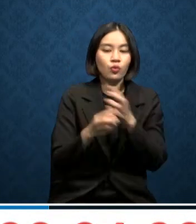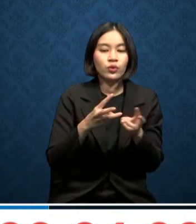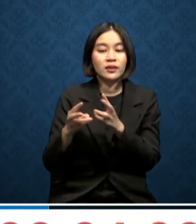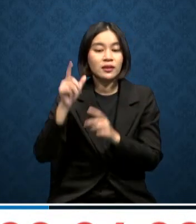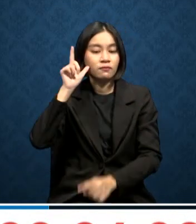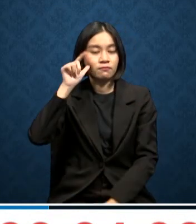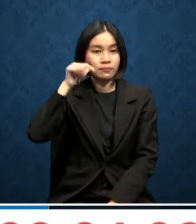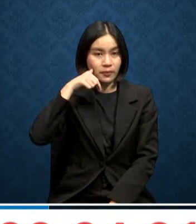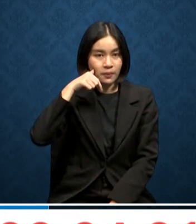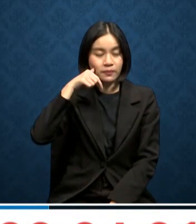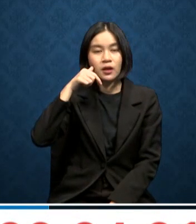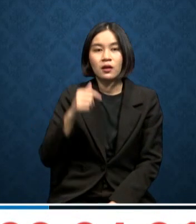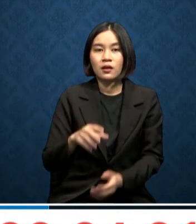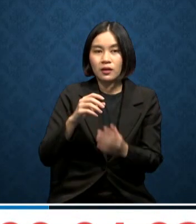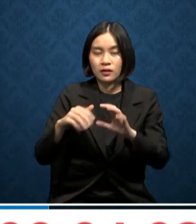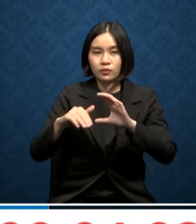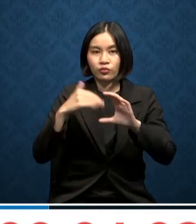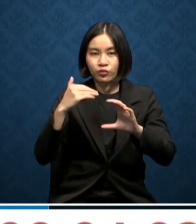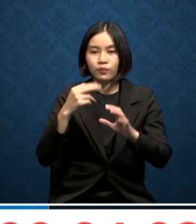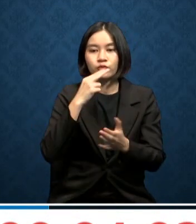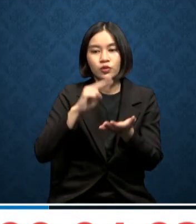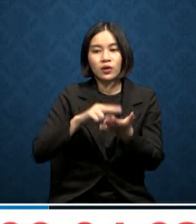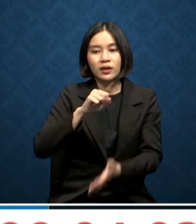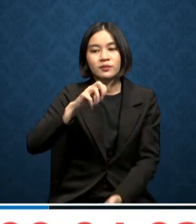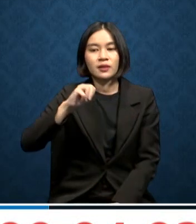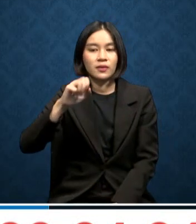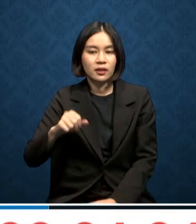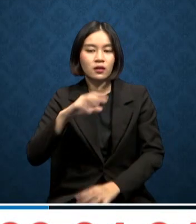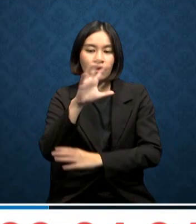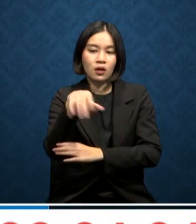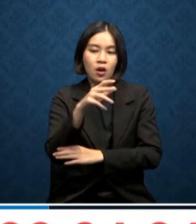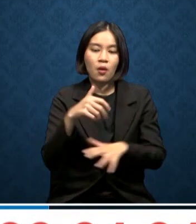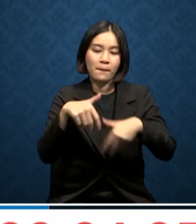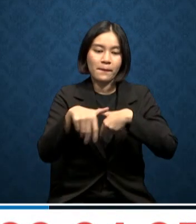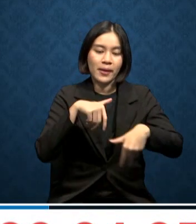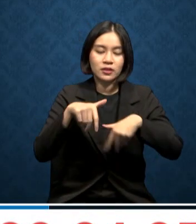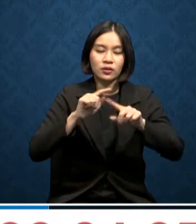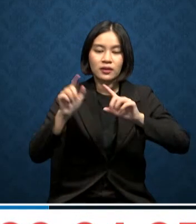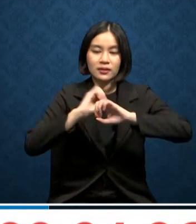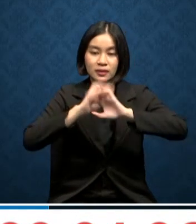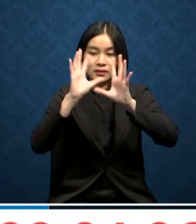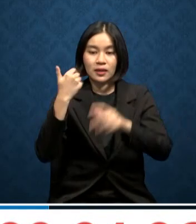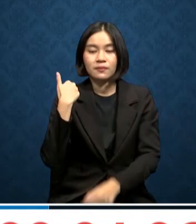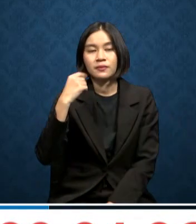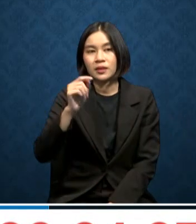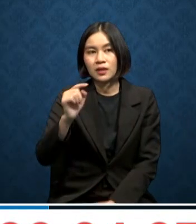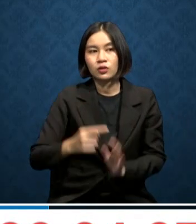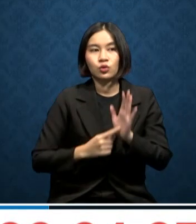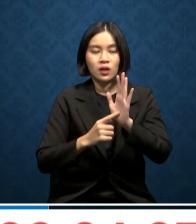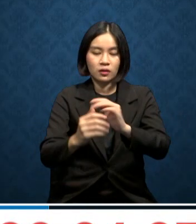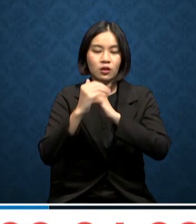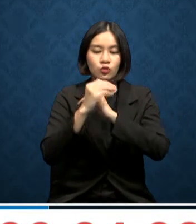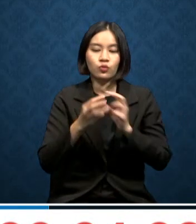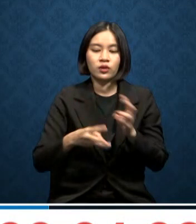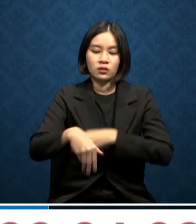Call Centerและการสงขคามสั้น SMS หลอกรวงสัตยังต่เนอง แลเก Magazine mode้กำ romanดแนว